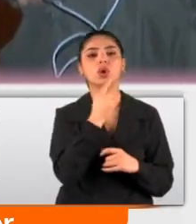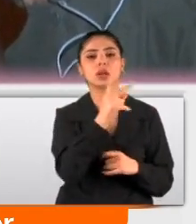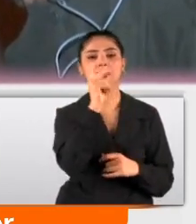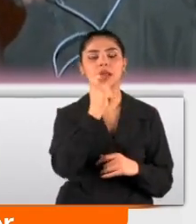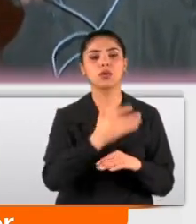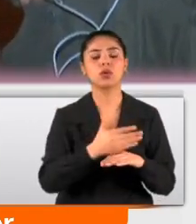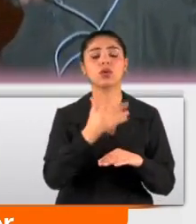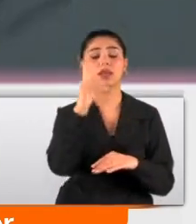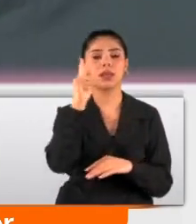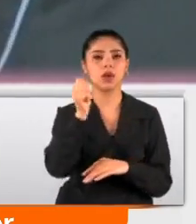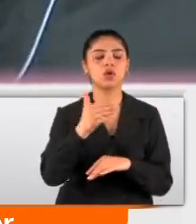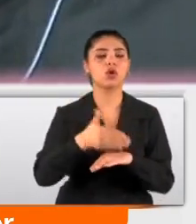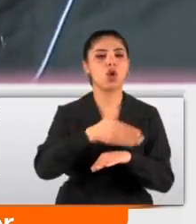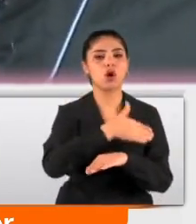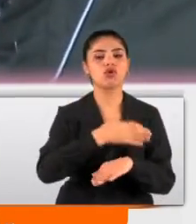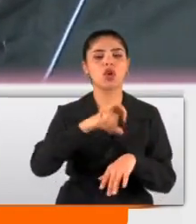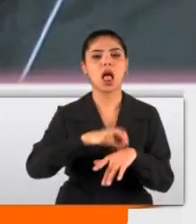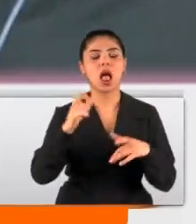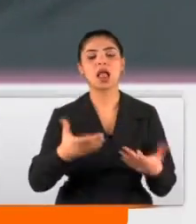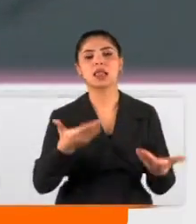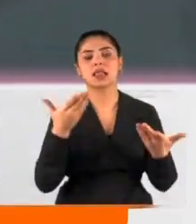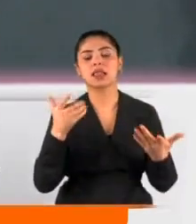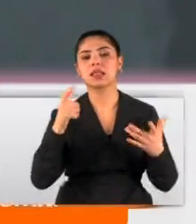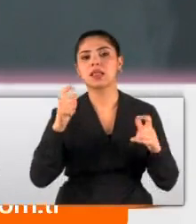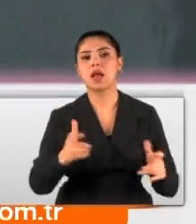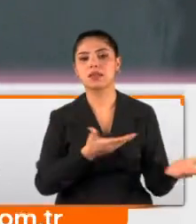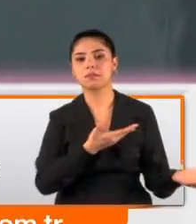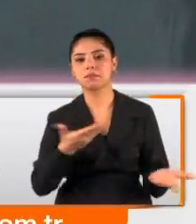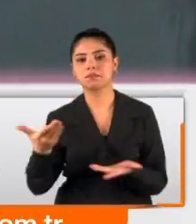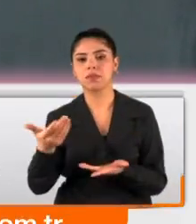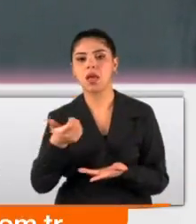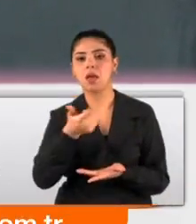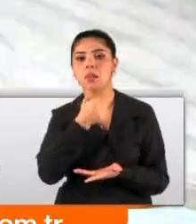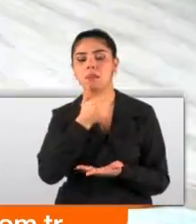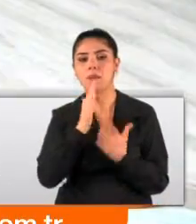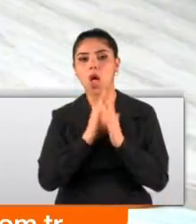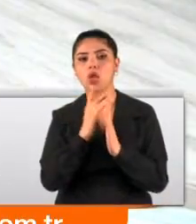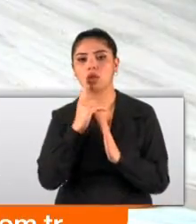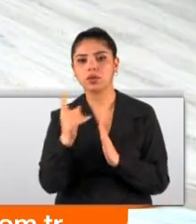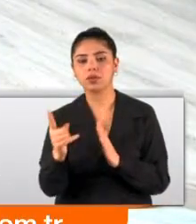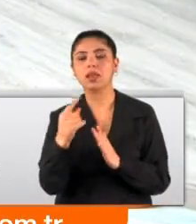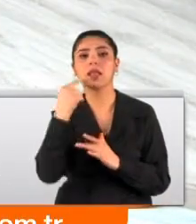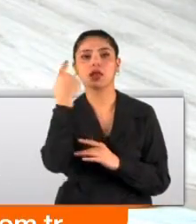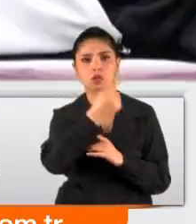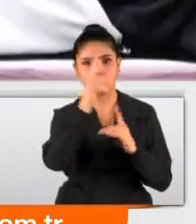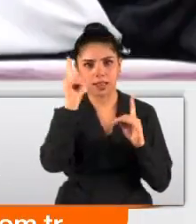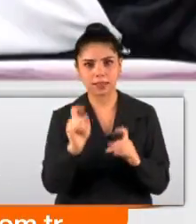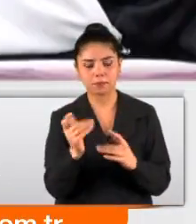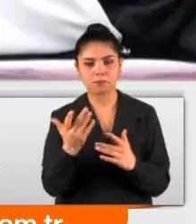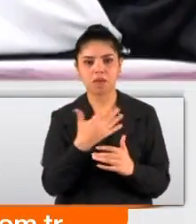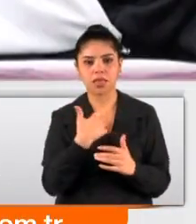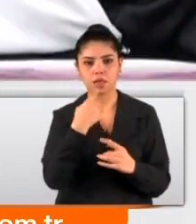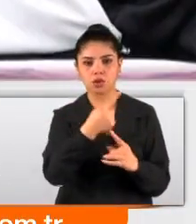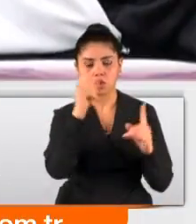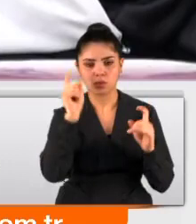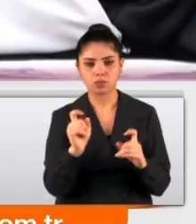2 gün önce hastaneye yatırıldı. Babanın kendisinden özür dilediğini, af dilediğini ilettin mi annene? Esra